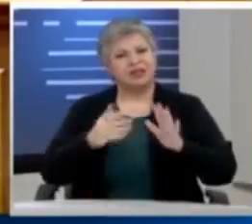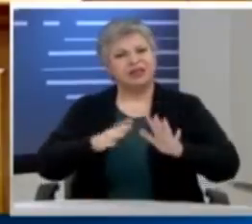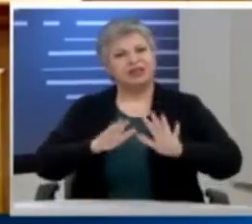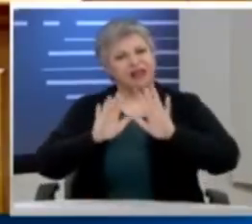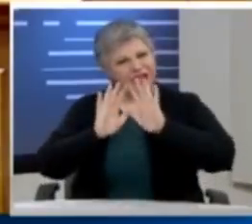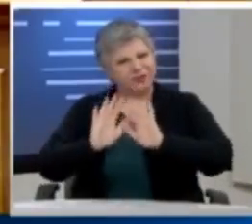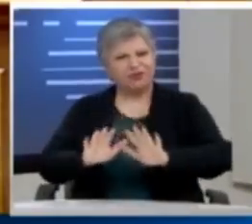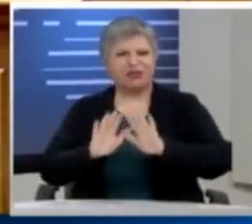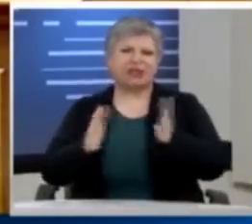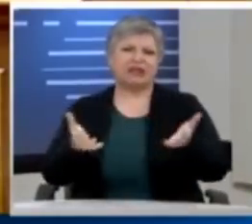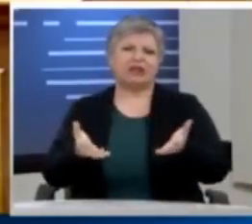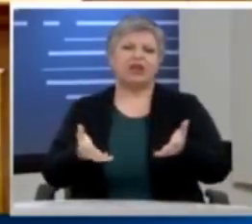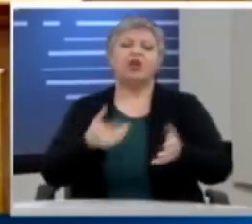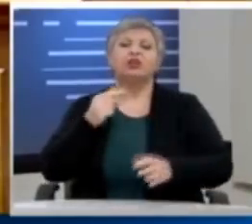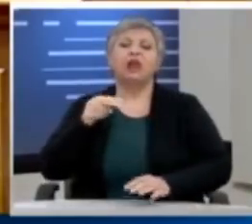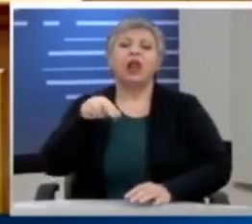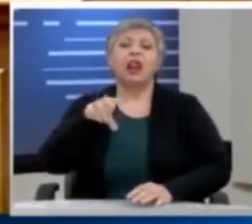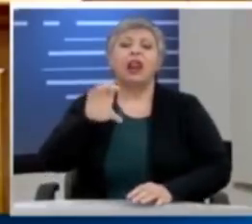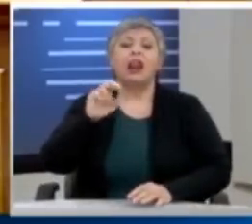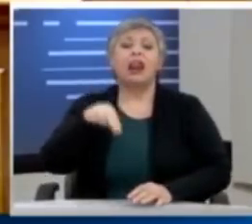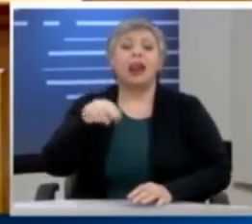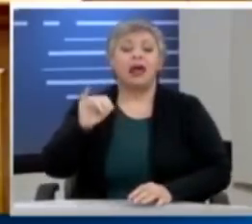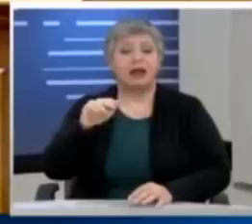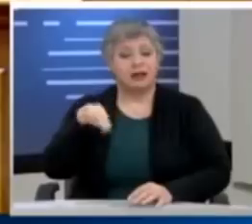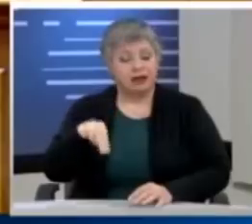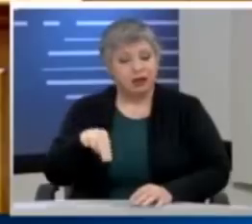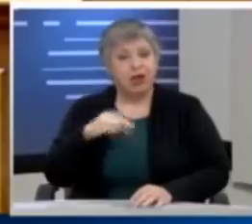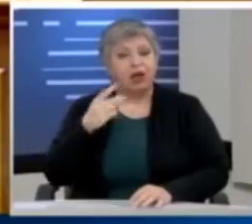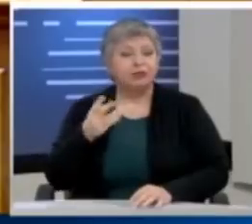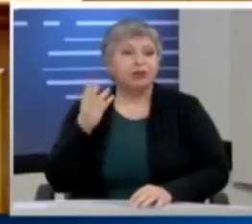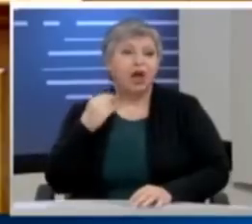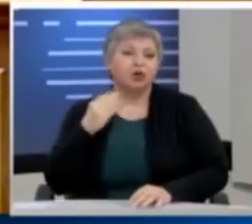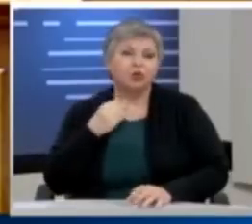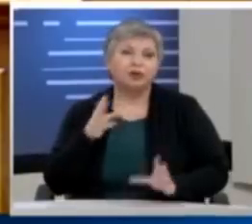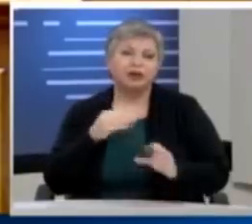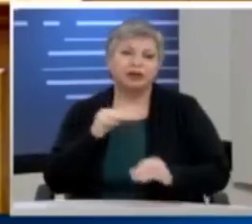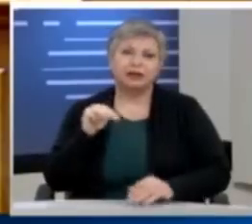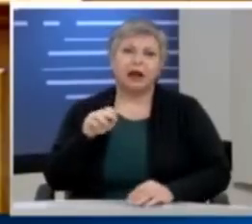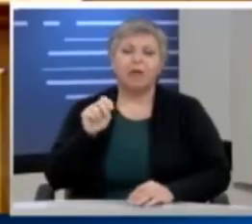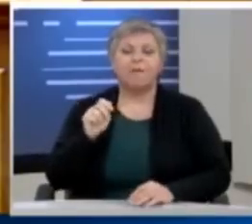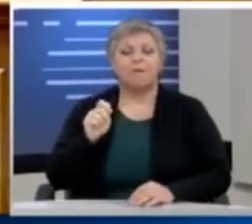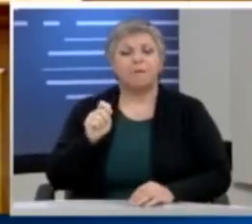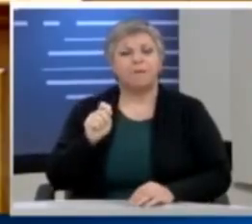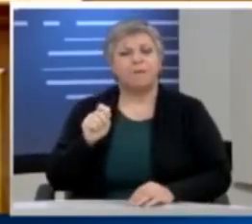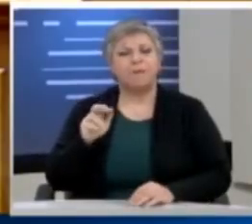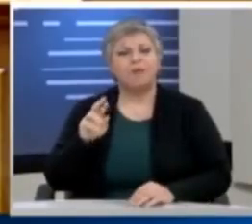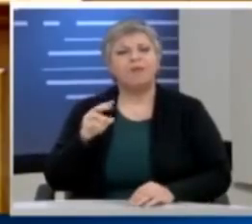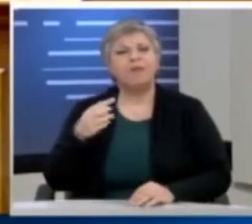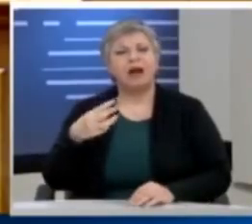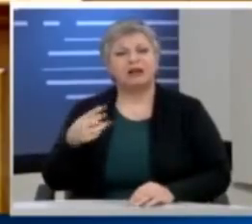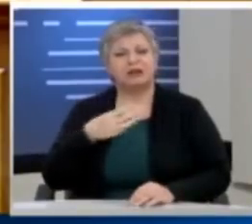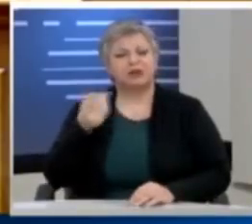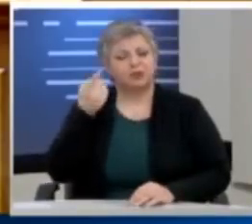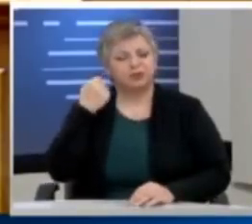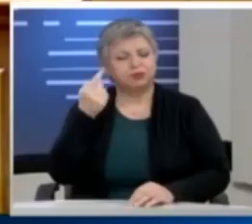Λένιν. Γιατί πολύ Λένιν και Μάρξ έπεσε και αυτές τις μέρες, όπως συνήθως κάνετε, αρλουμπολογώντας